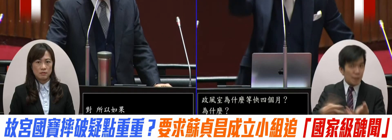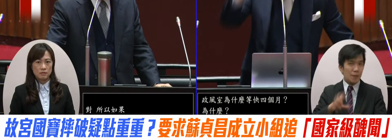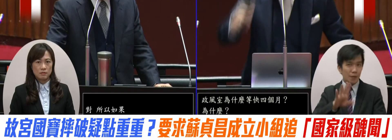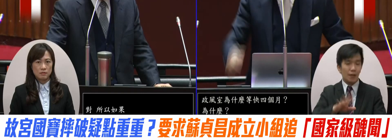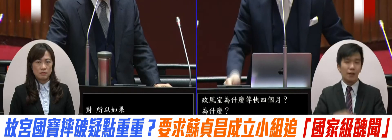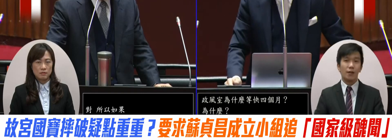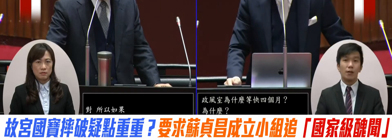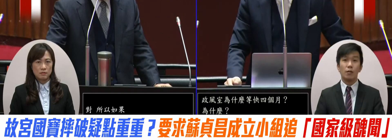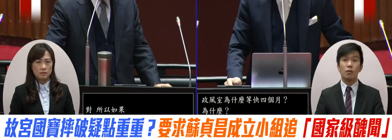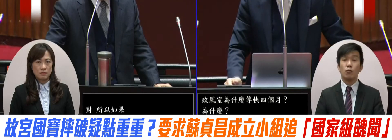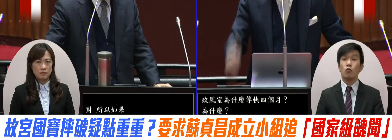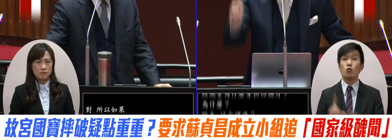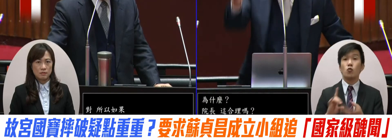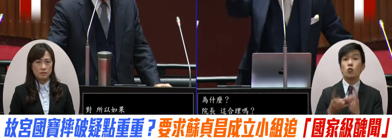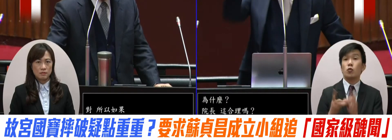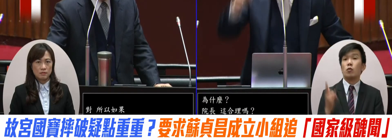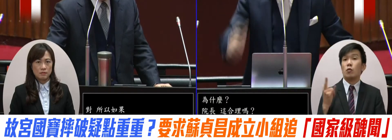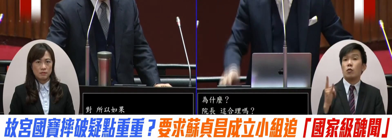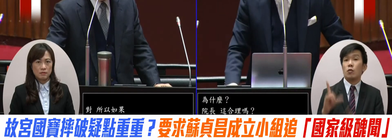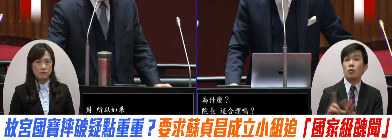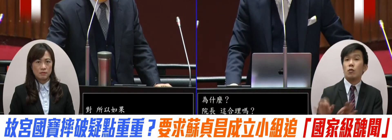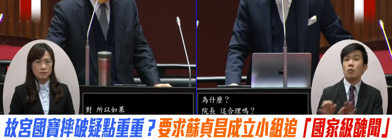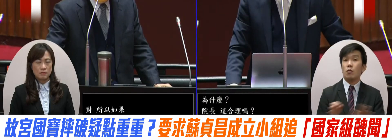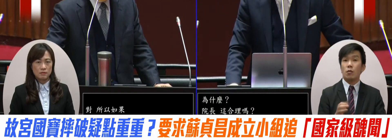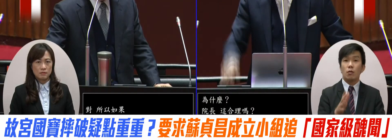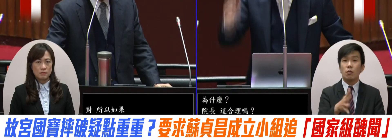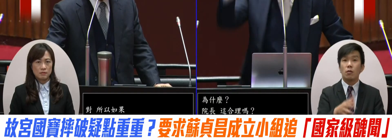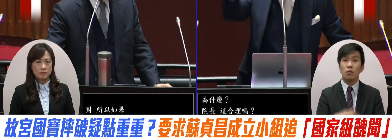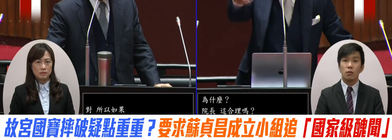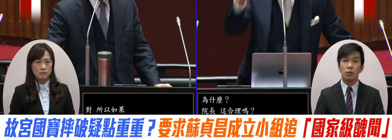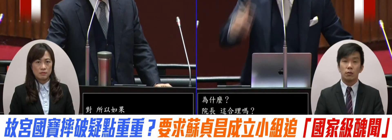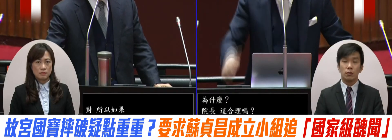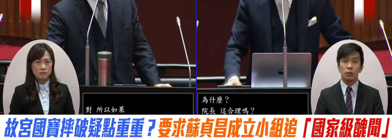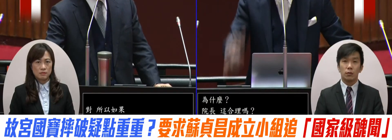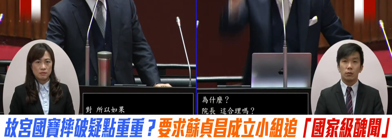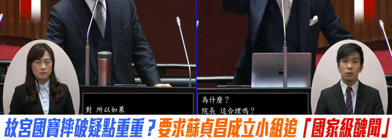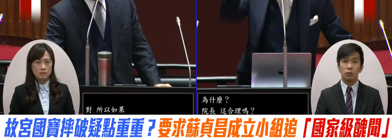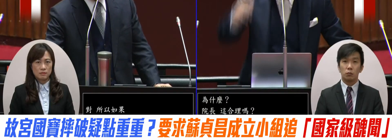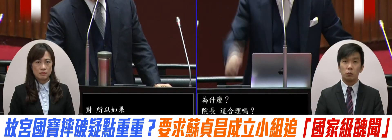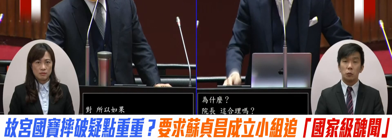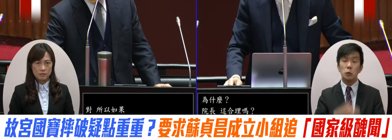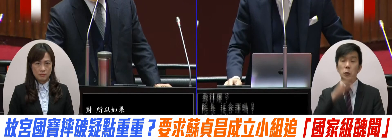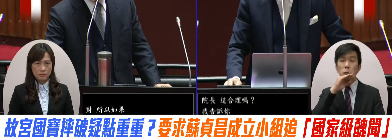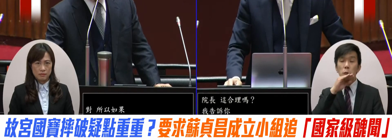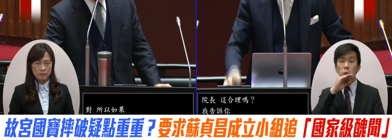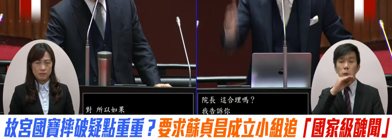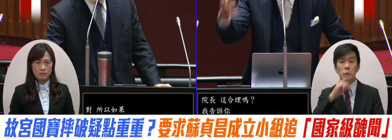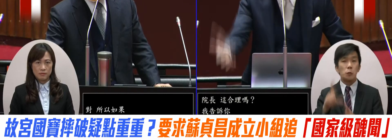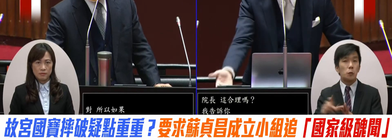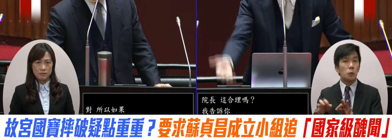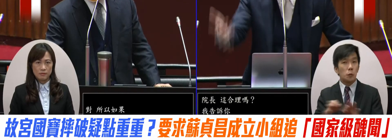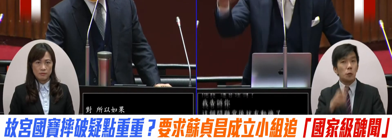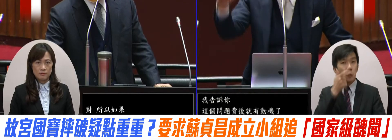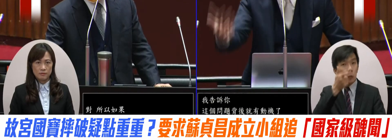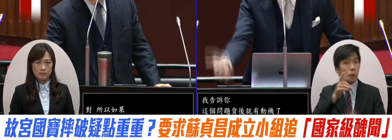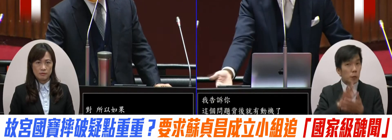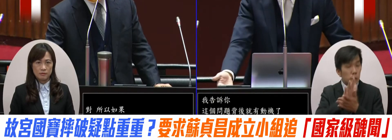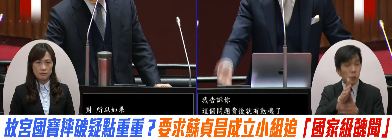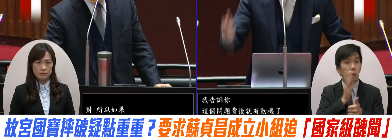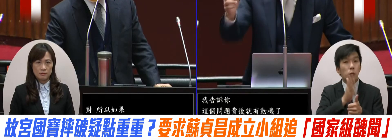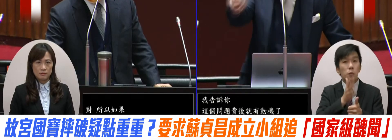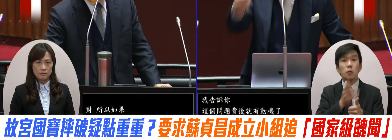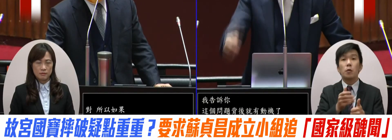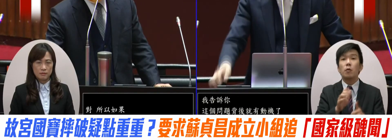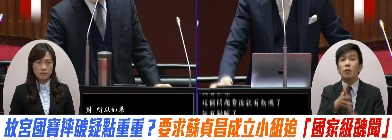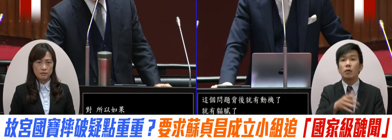然的话为什么要等？政风室为什么要等？今天为什么他调查要半年以后马上摔到的东西马上看